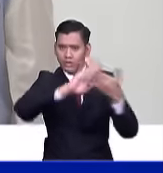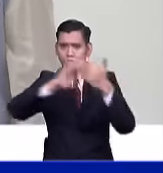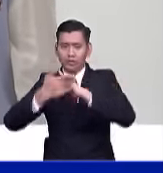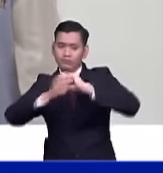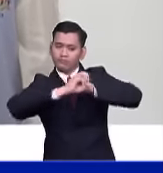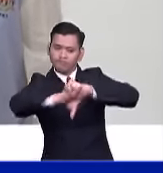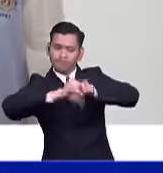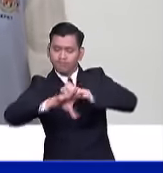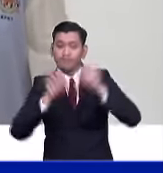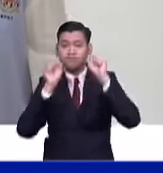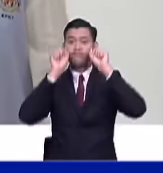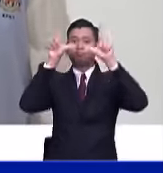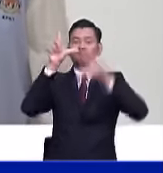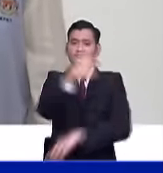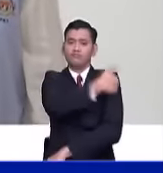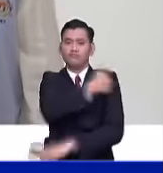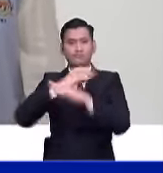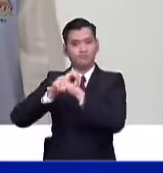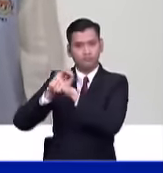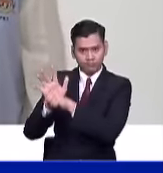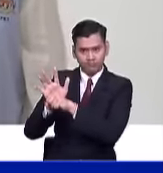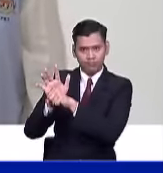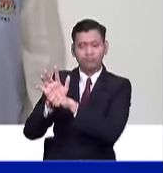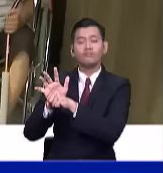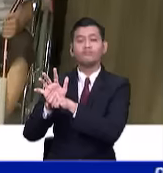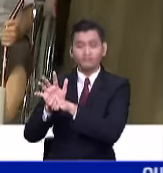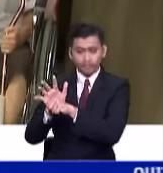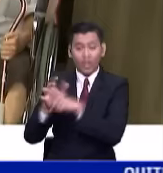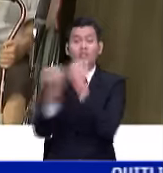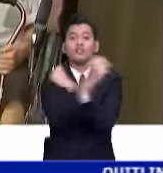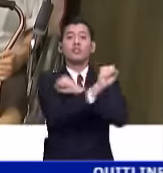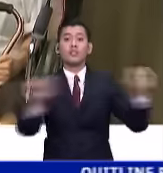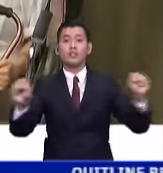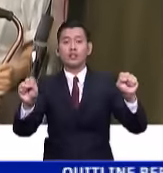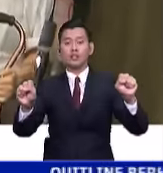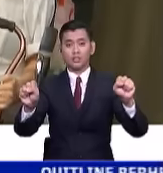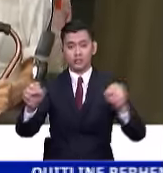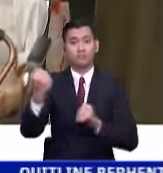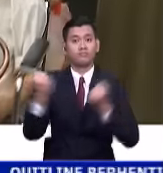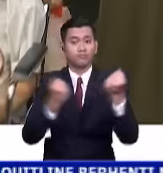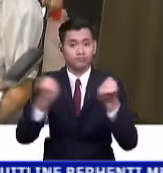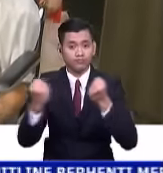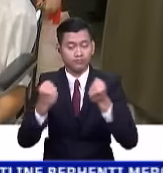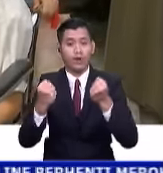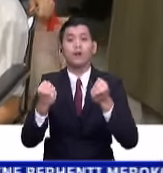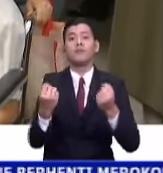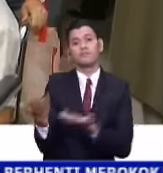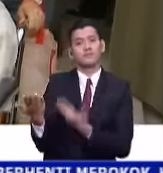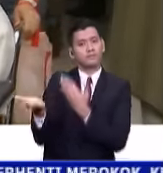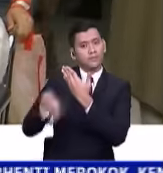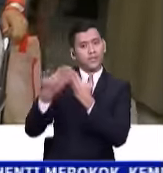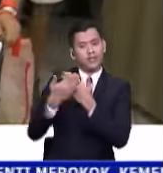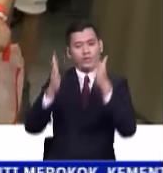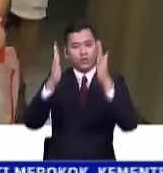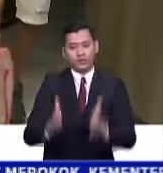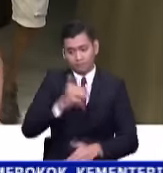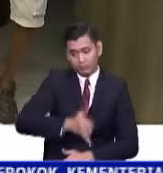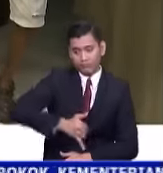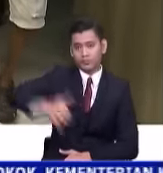kesedaran vaksinasi sehingga ke akar umbi. Turut disediakan pengangkutan bagi membawa dan memudahkan mereka untuk ke